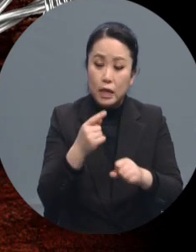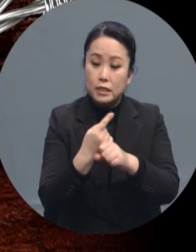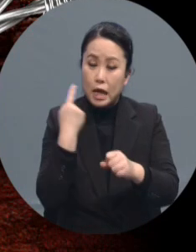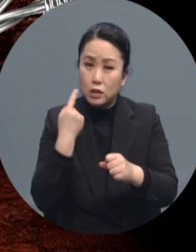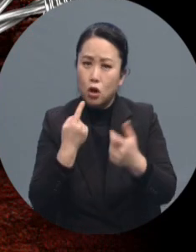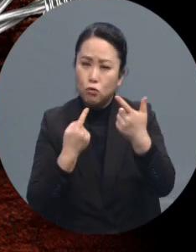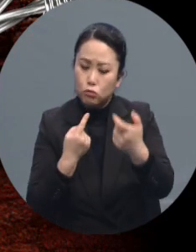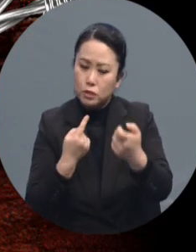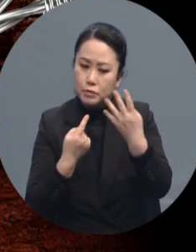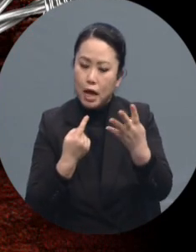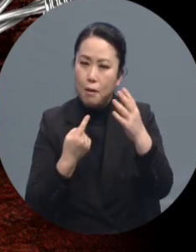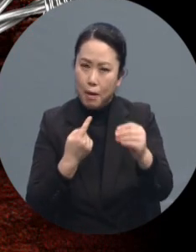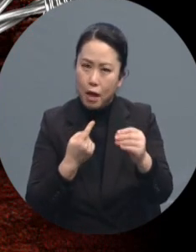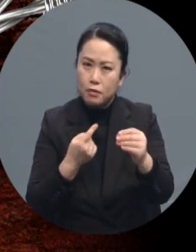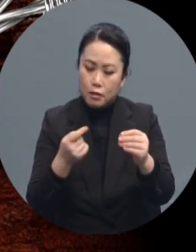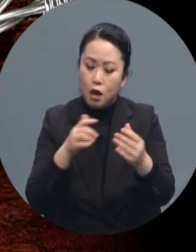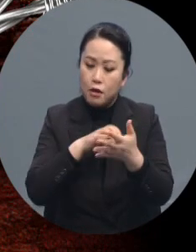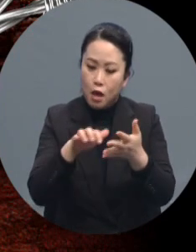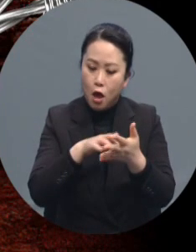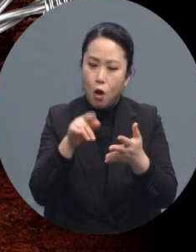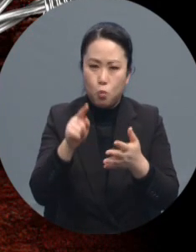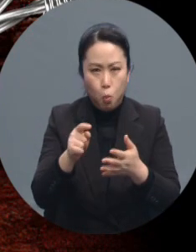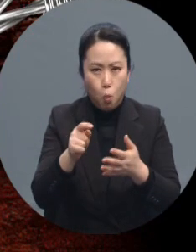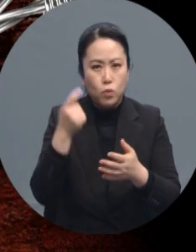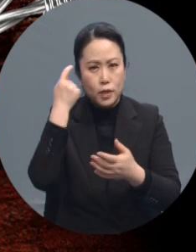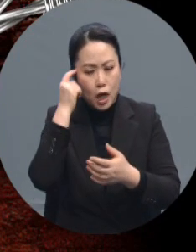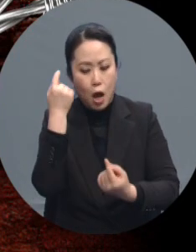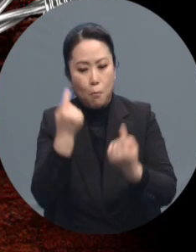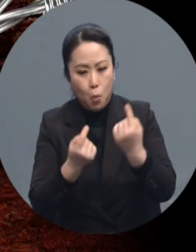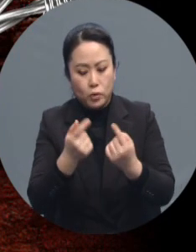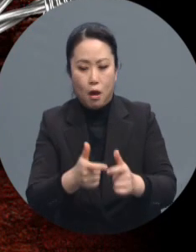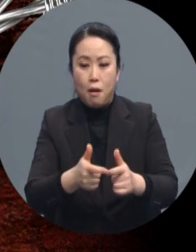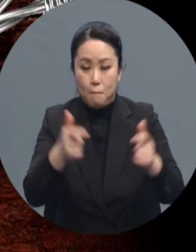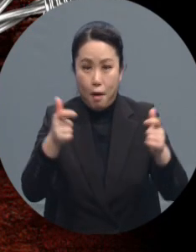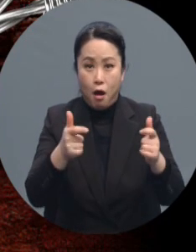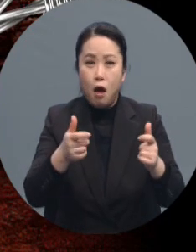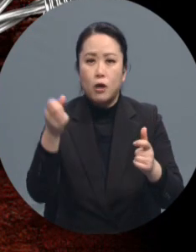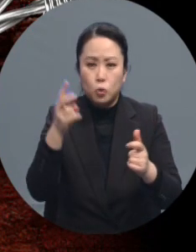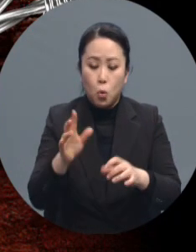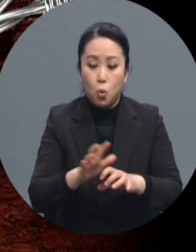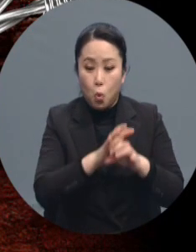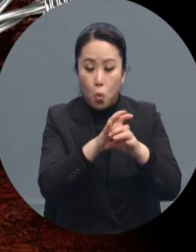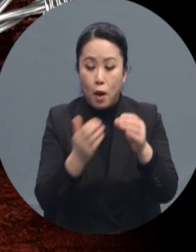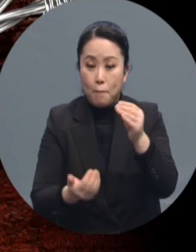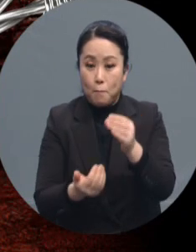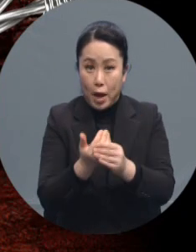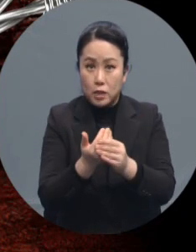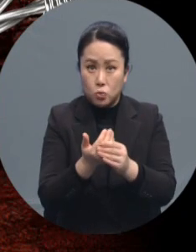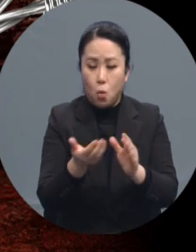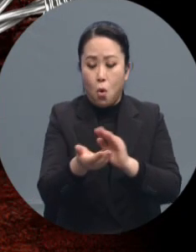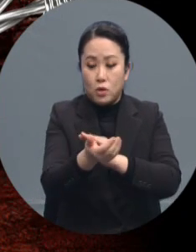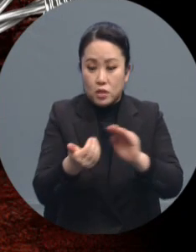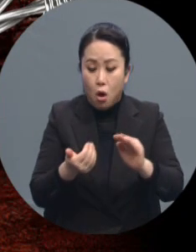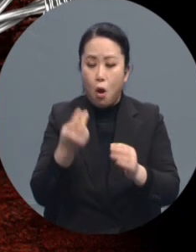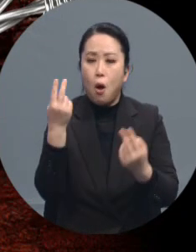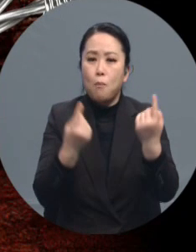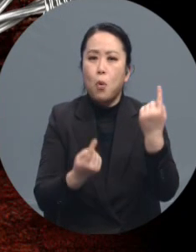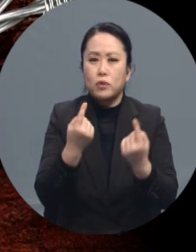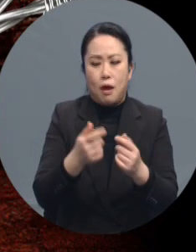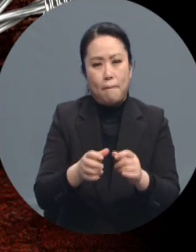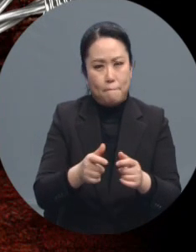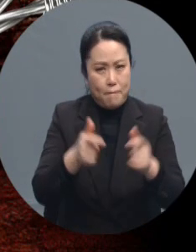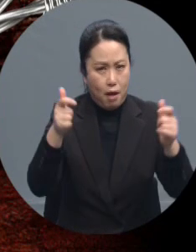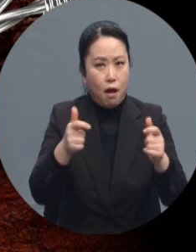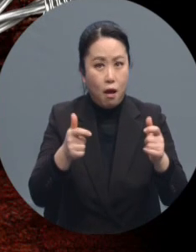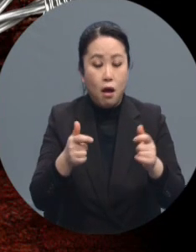예상치를 훨씬 웃돌았고 코로나19 직후인 2020년보다도 조금 높습니다 전년대비 20만개가 줄어든